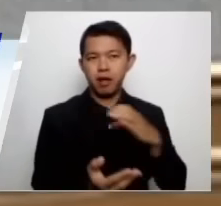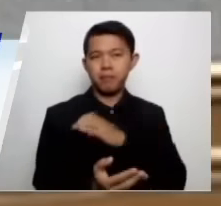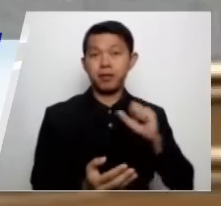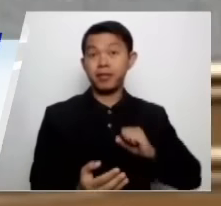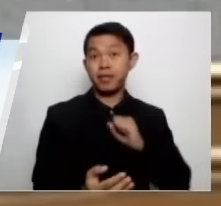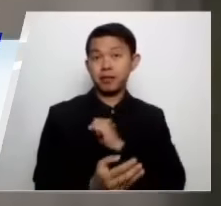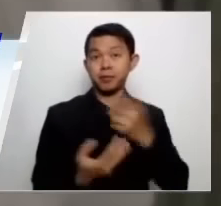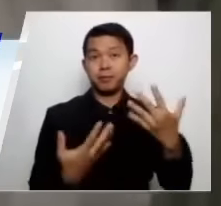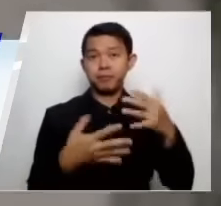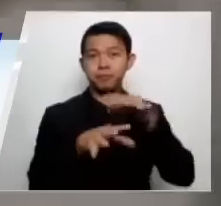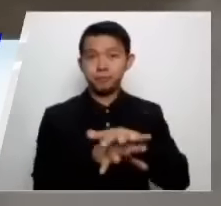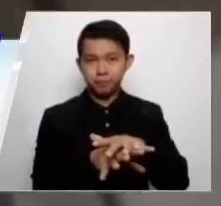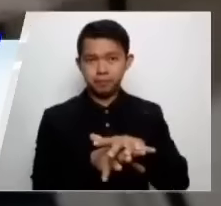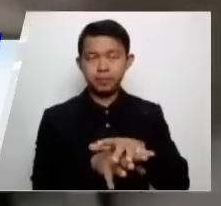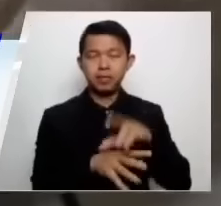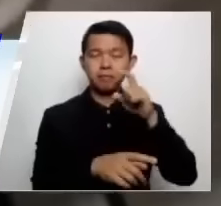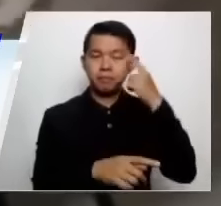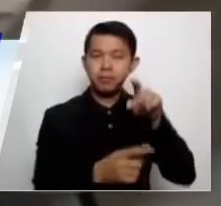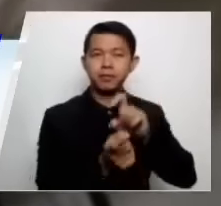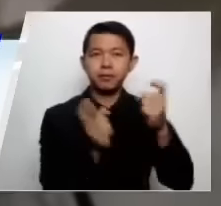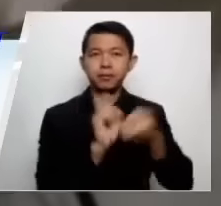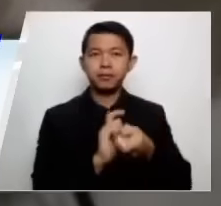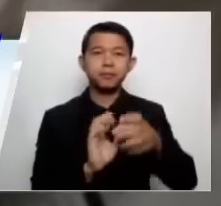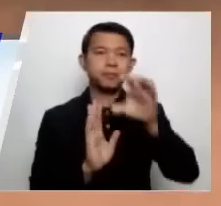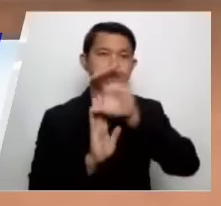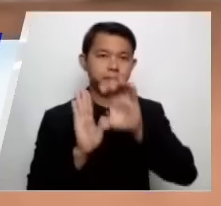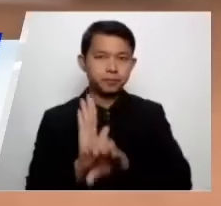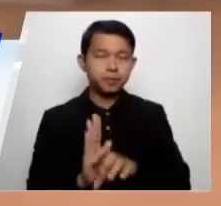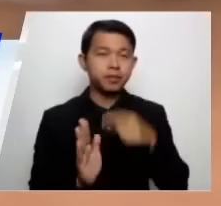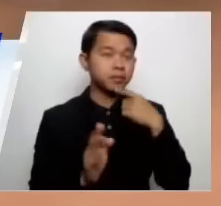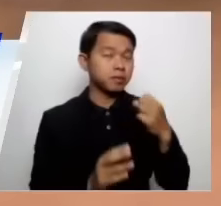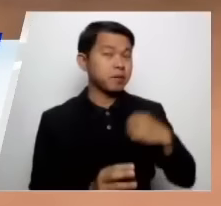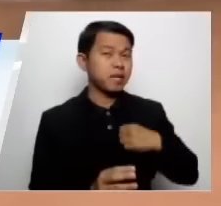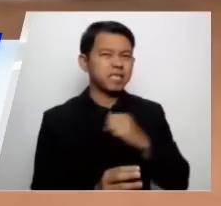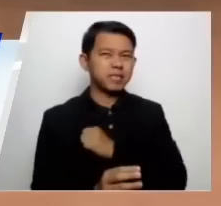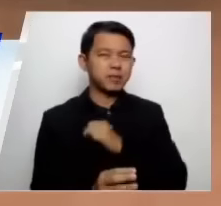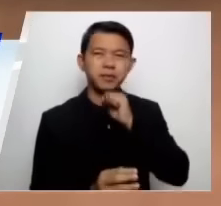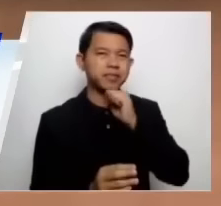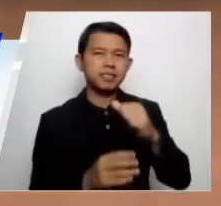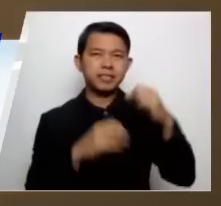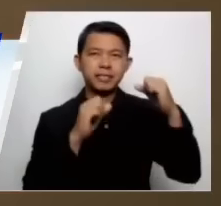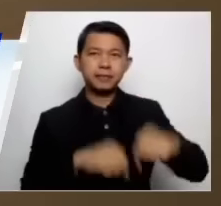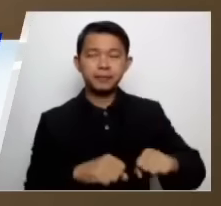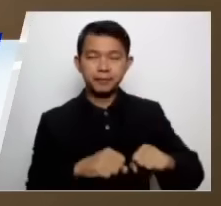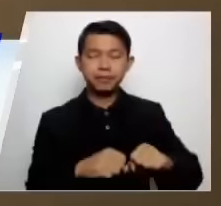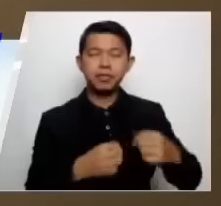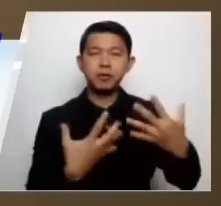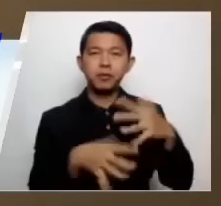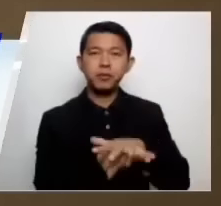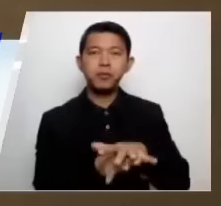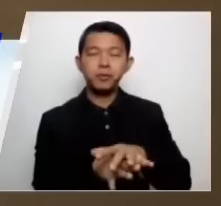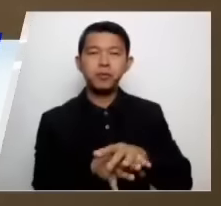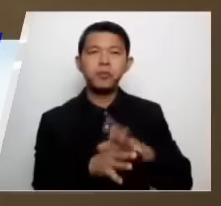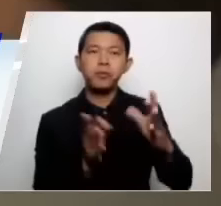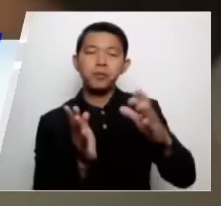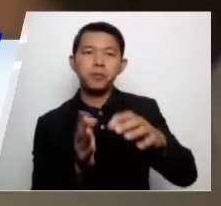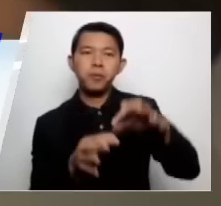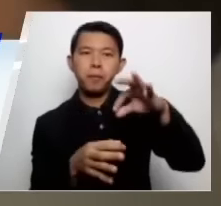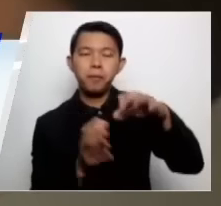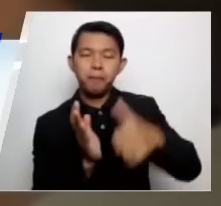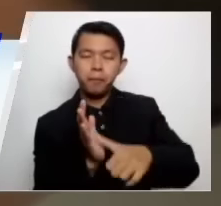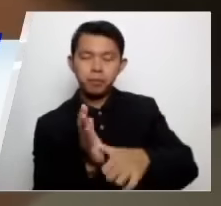ang konstitusyon. Dati nang sinabi ng mga senador na tutol sila sa joint voting dahil mababaliwala ang boto ng mga senador